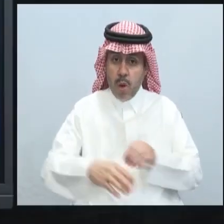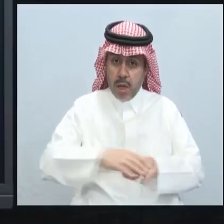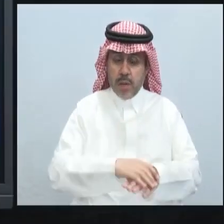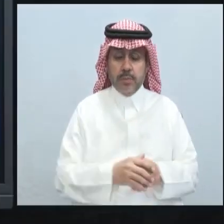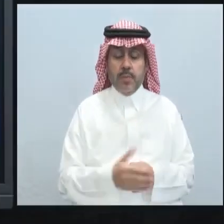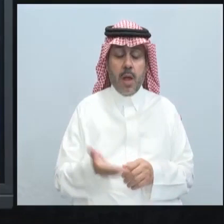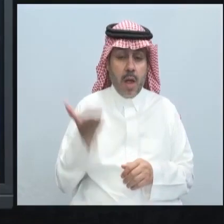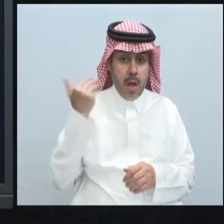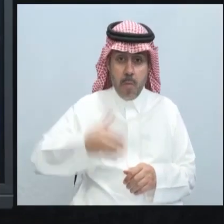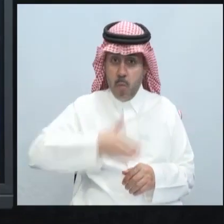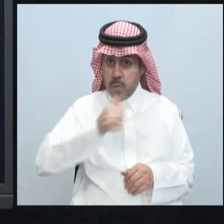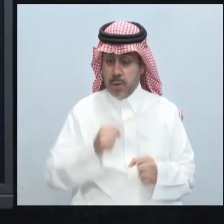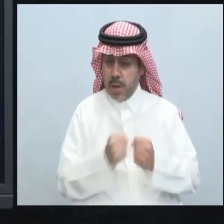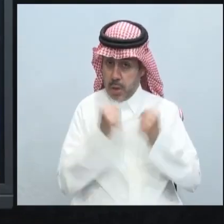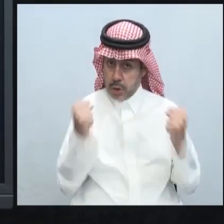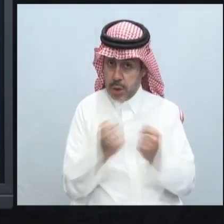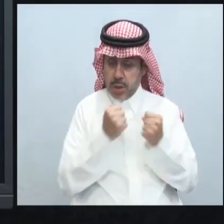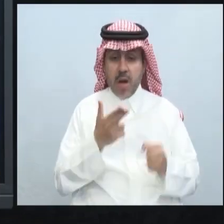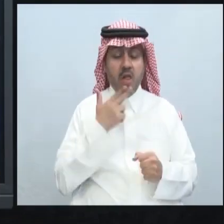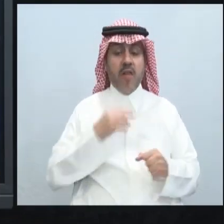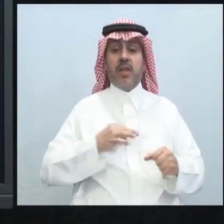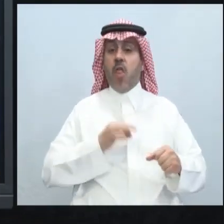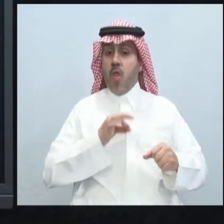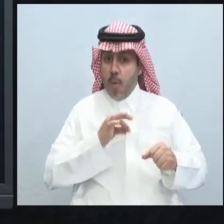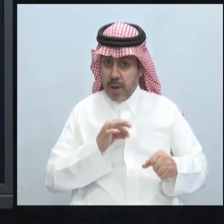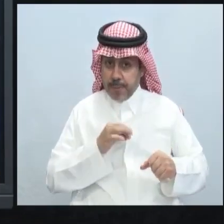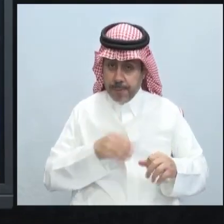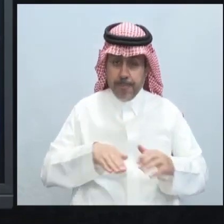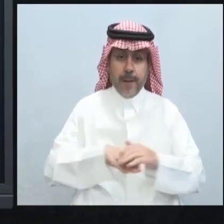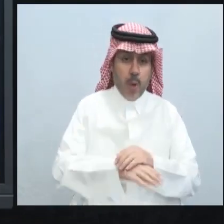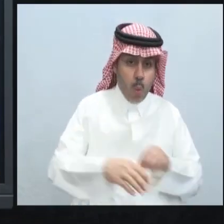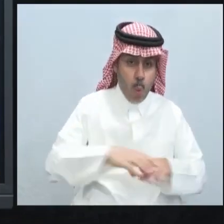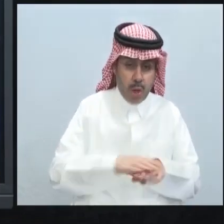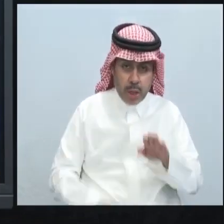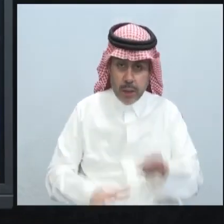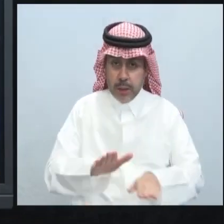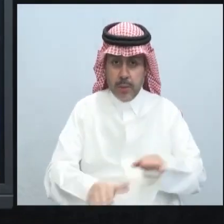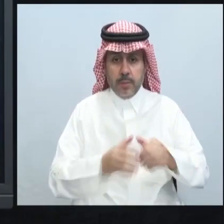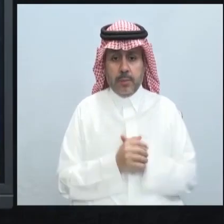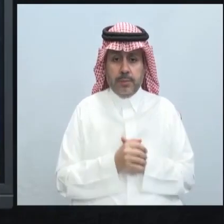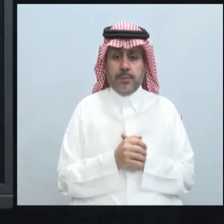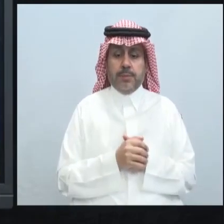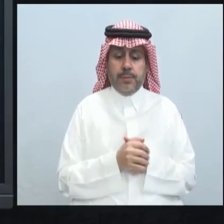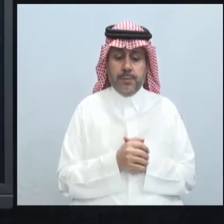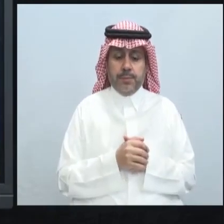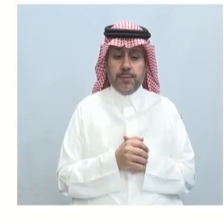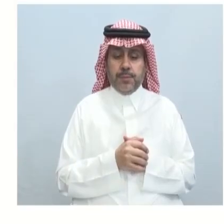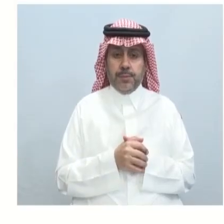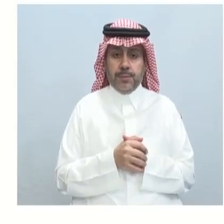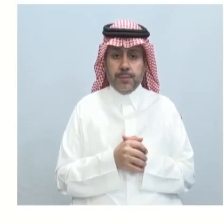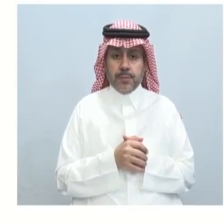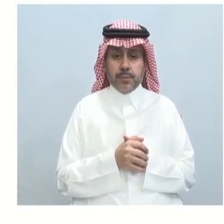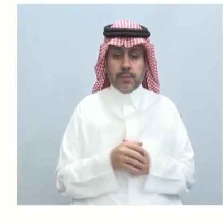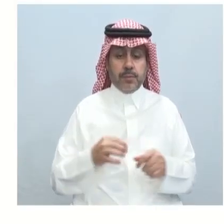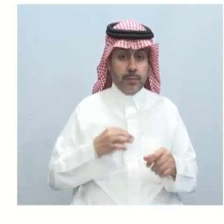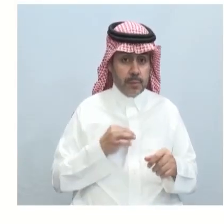حريصا على نظافه ثوبه ونعليه صلى الله عليه وسلم وكان هذا